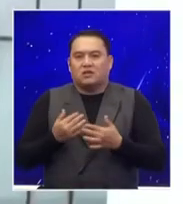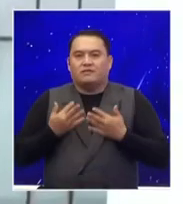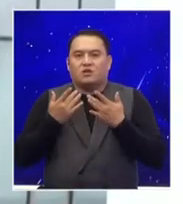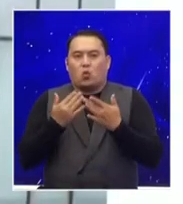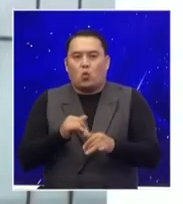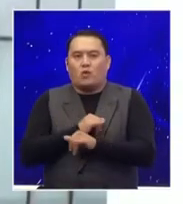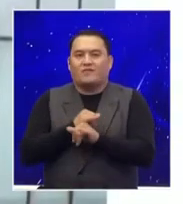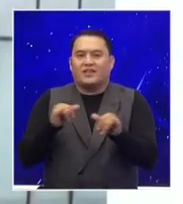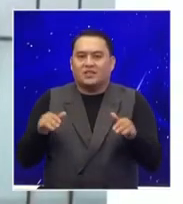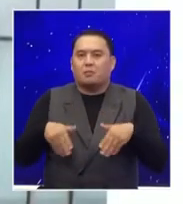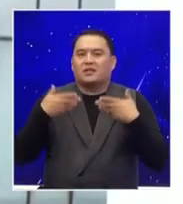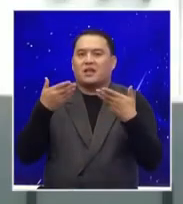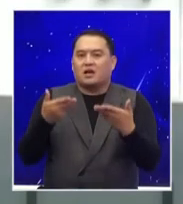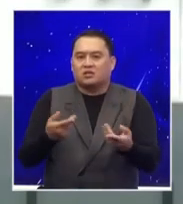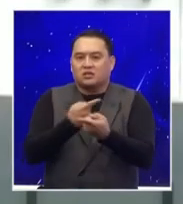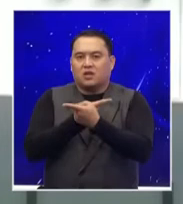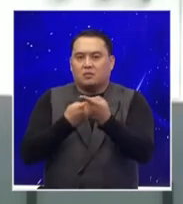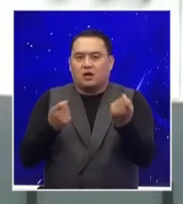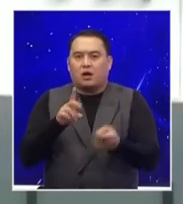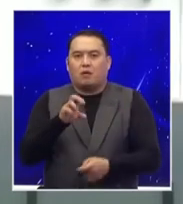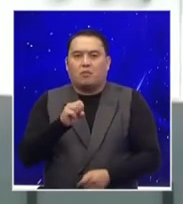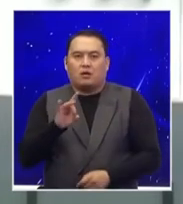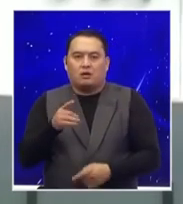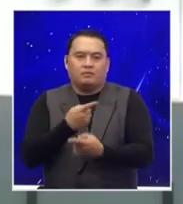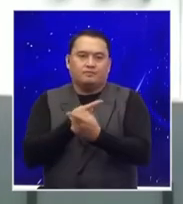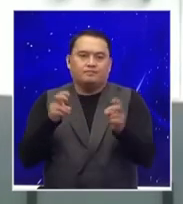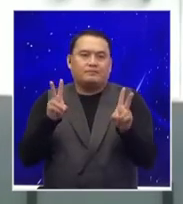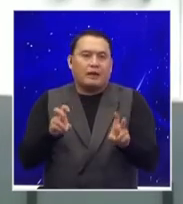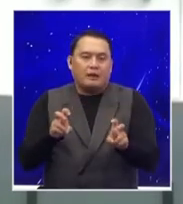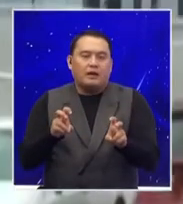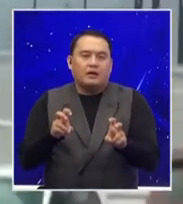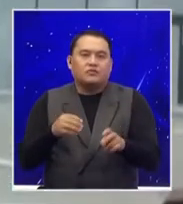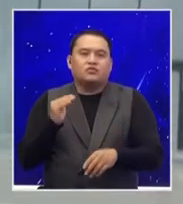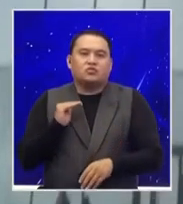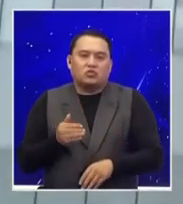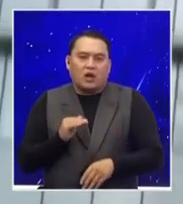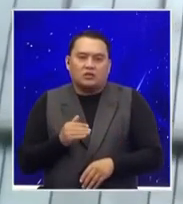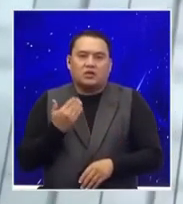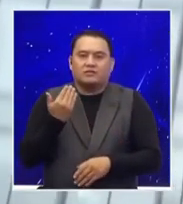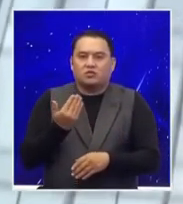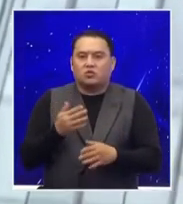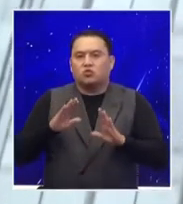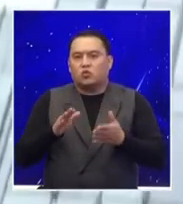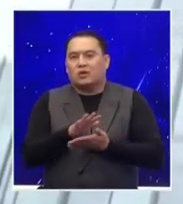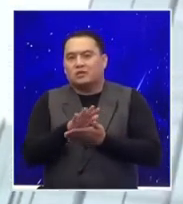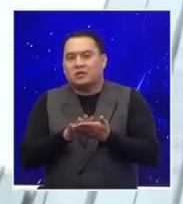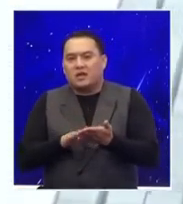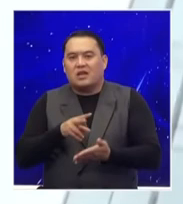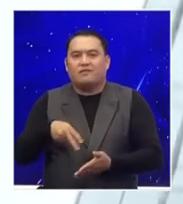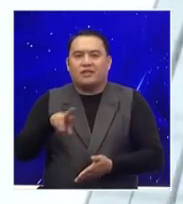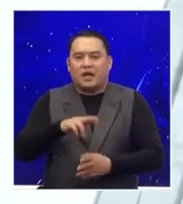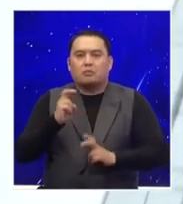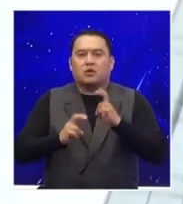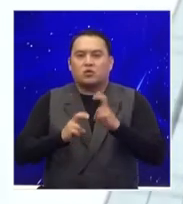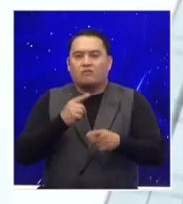и увеличении предложения, сообщает корреспондент Хабар-24. В частности, на ситуацию повлияло заявление ливийских